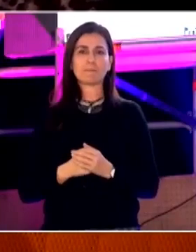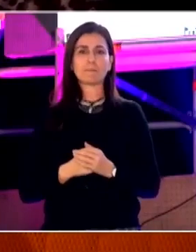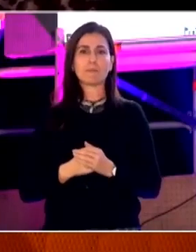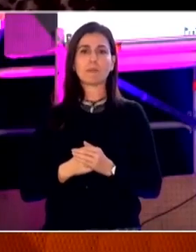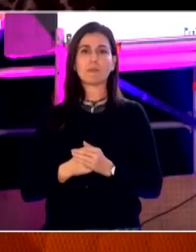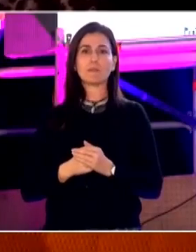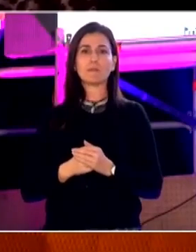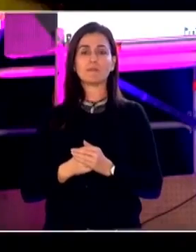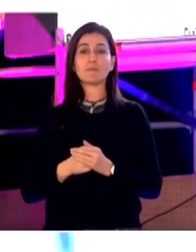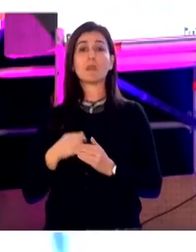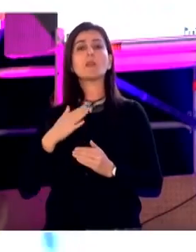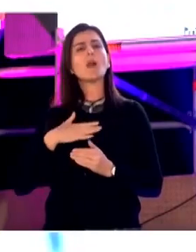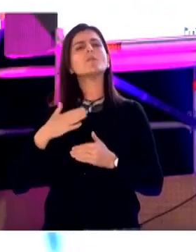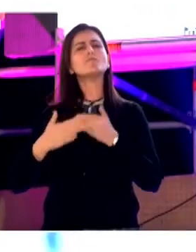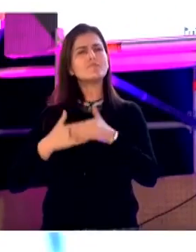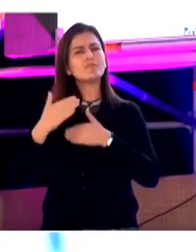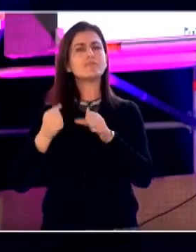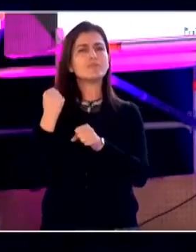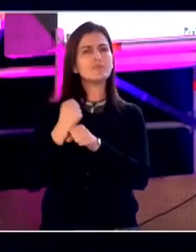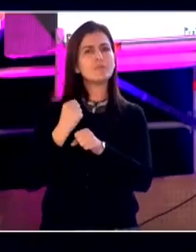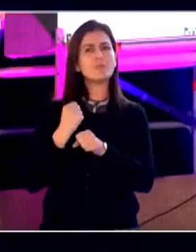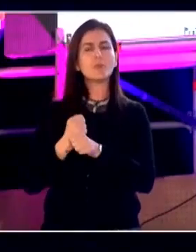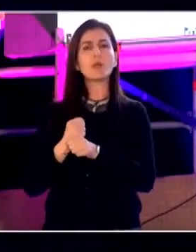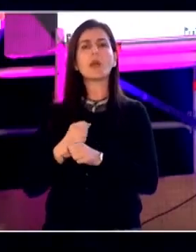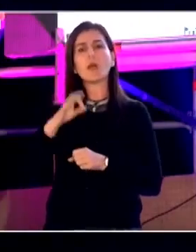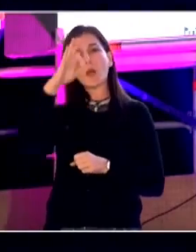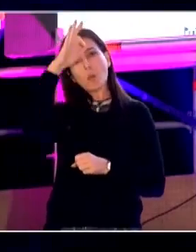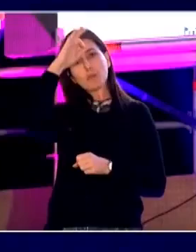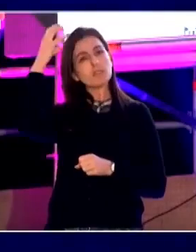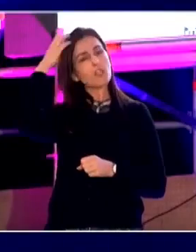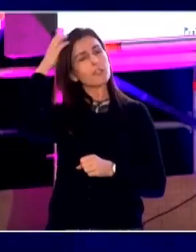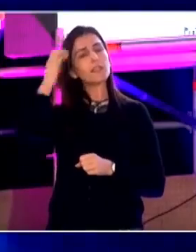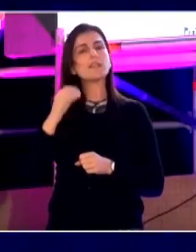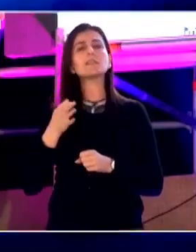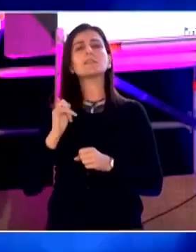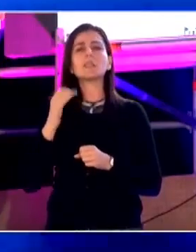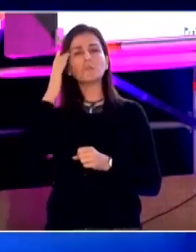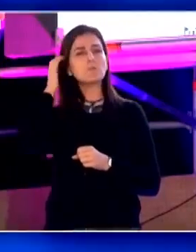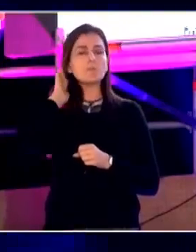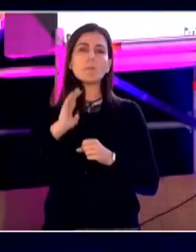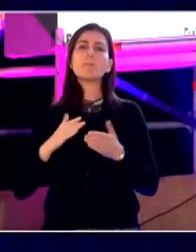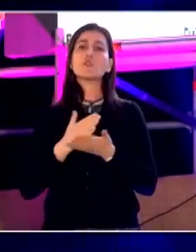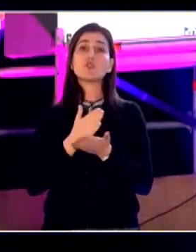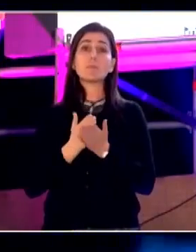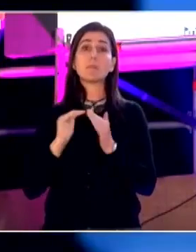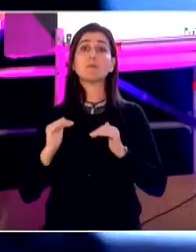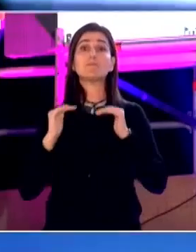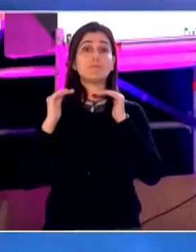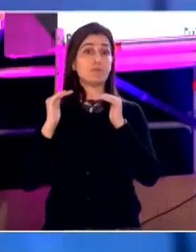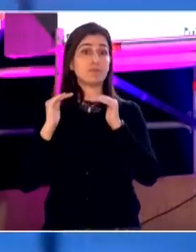Dhe ne do ta vazhdojmë punën për ta modernizuar policinë e shtetit, për të modernizuar shërbimin e mbrojtjes nga zjarri